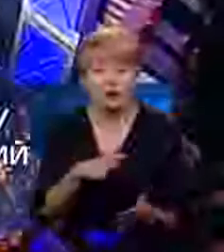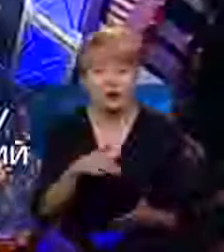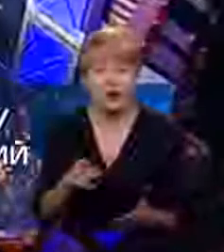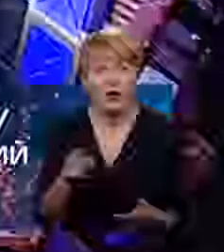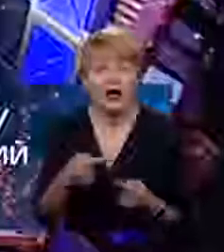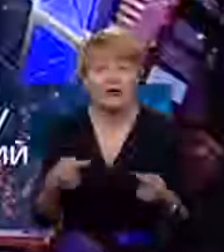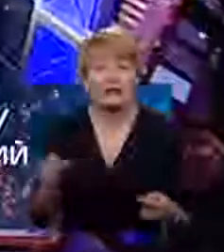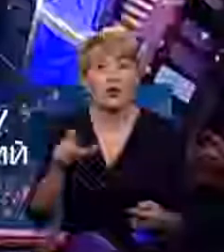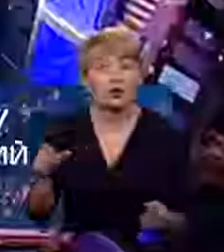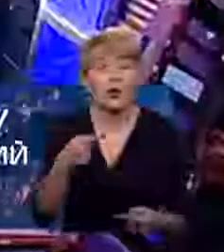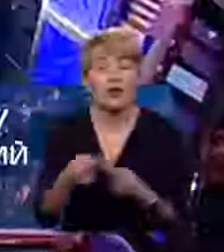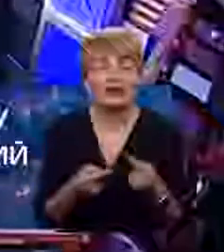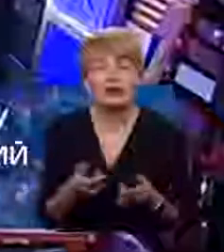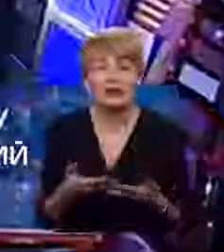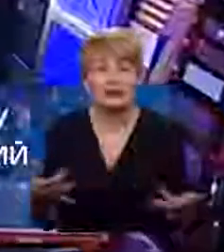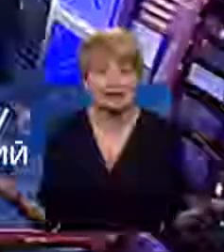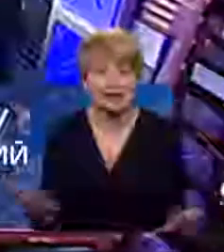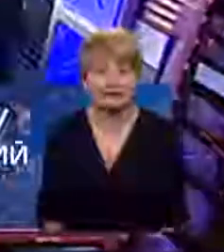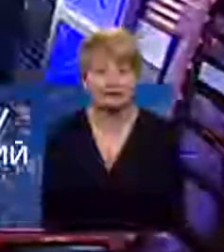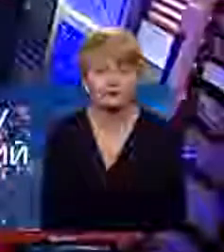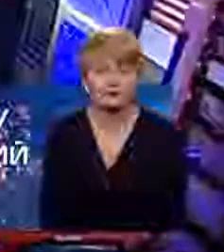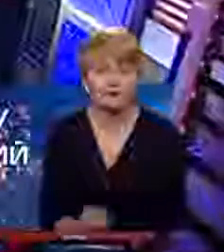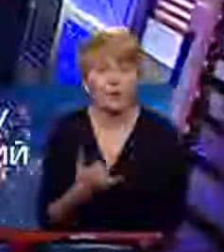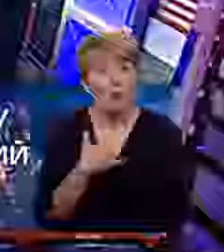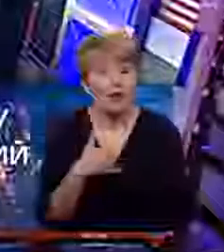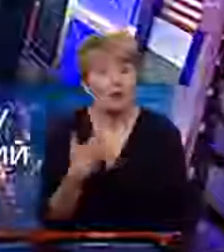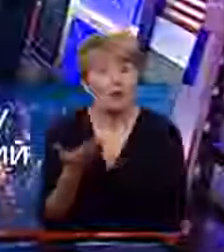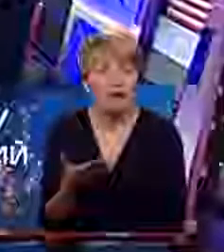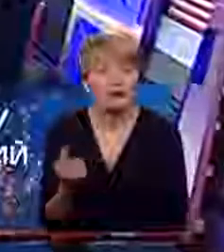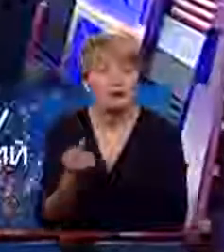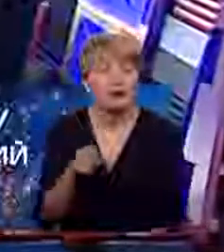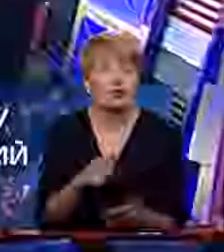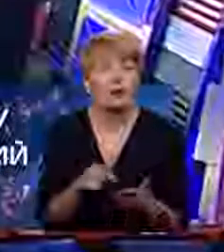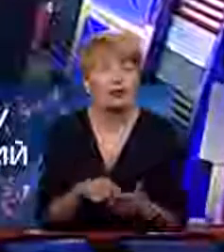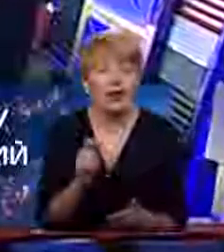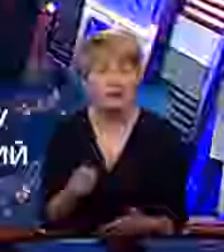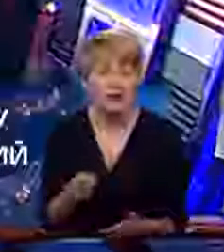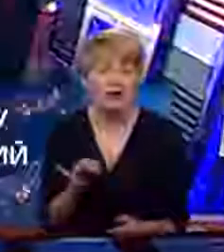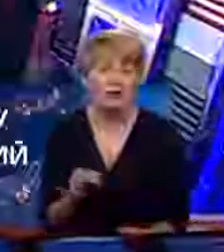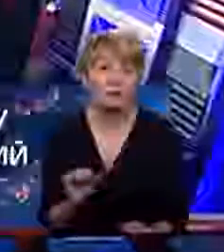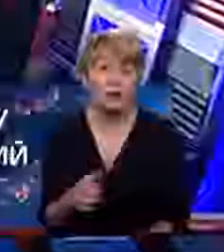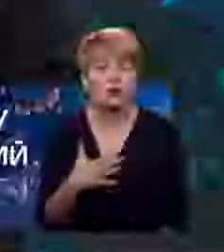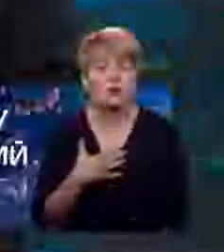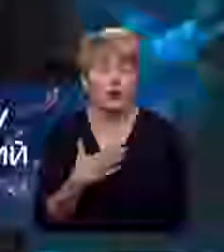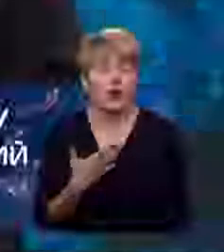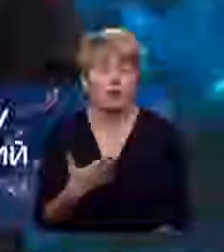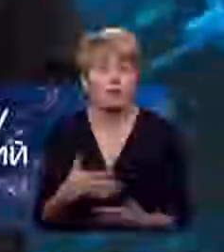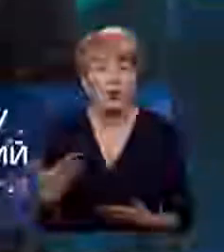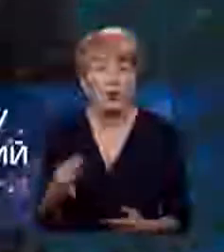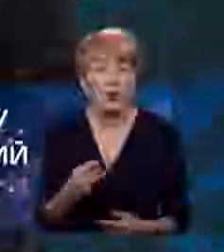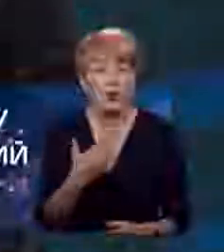люди говорили різне. І у мене до вас перше питання, і, мабуть, з мого боку останнє, може, ще